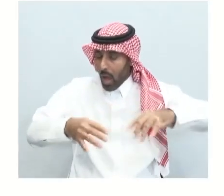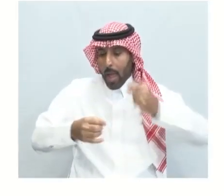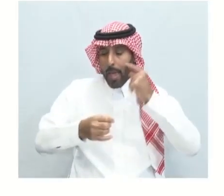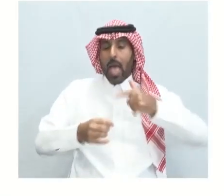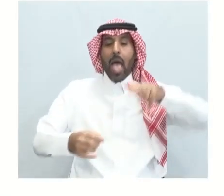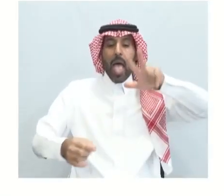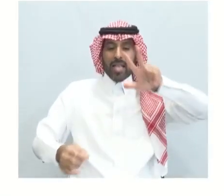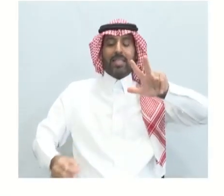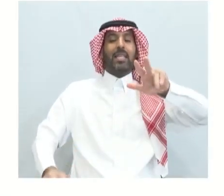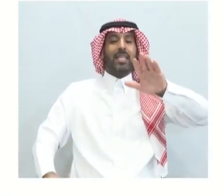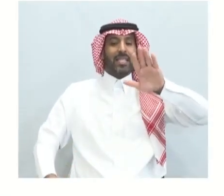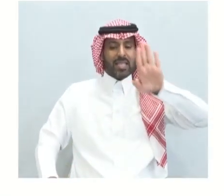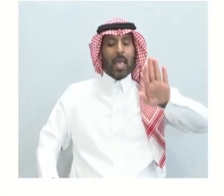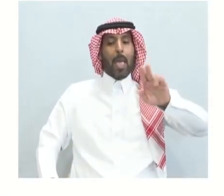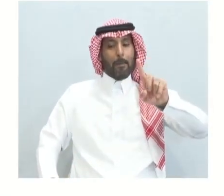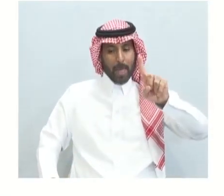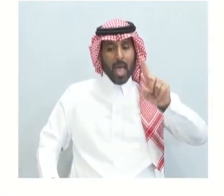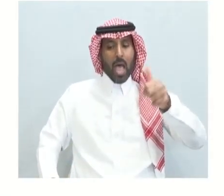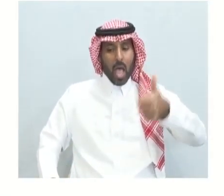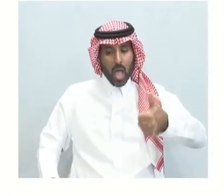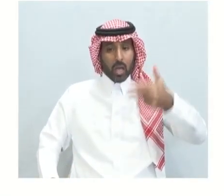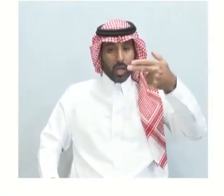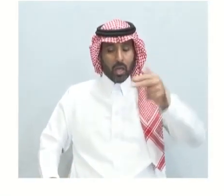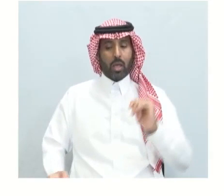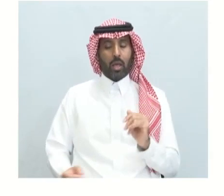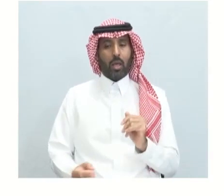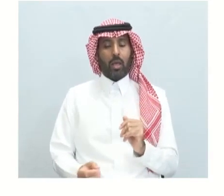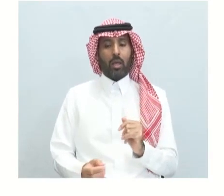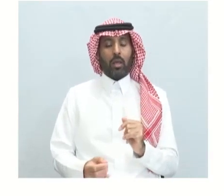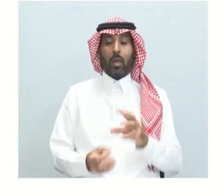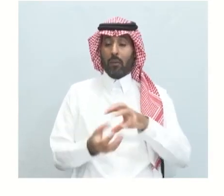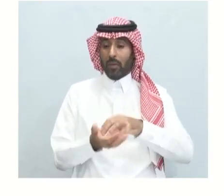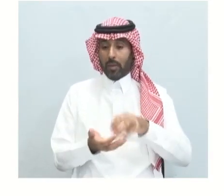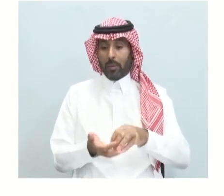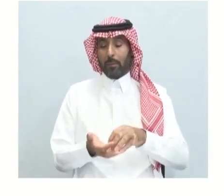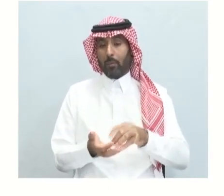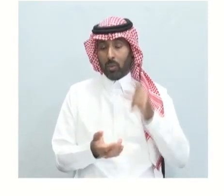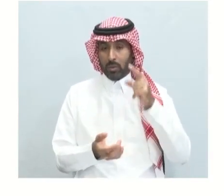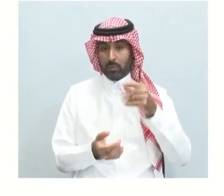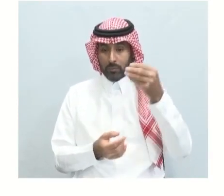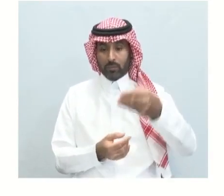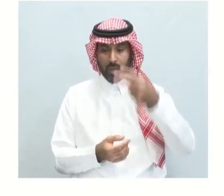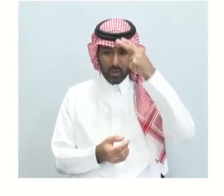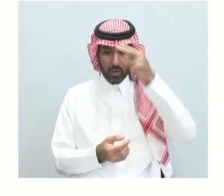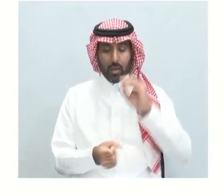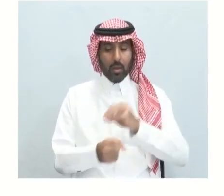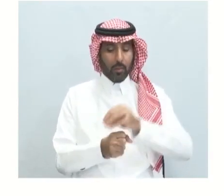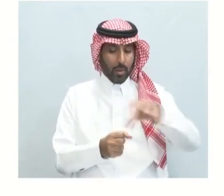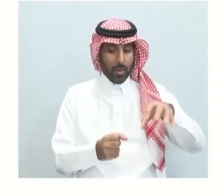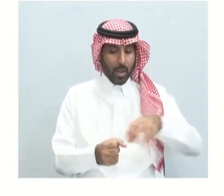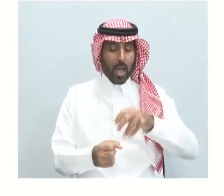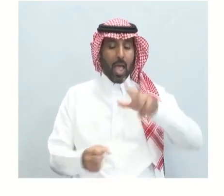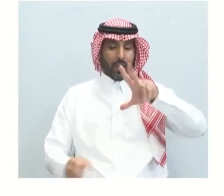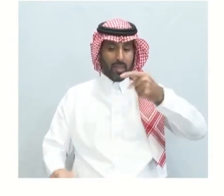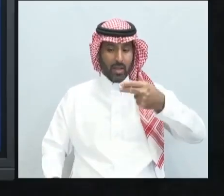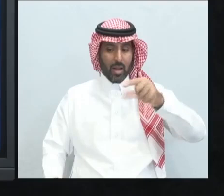البدايه من الاقاليم الجيولوجيه المكونه للمملكه العربيه السعوديه بعدما تعرفنا على اقليم الدرع